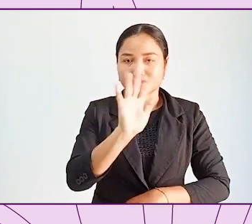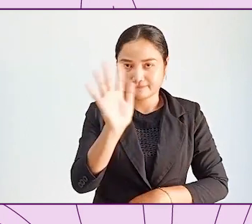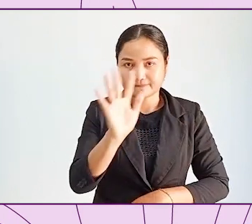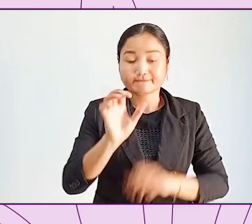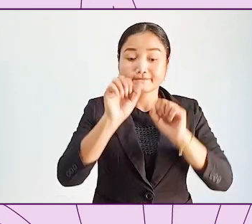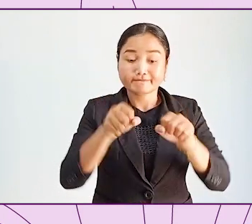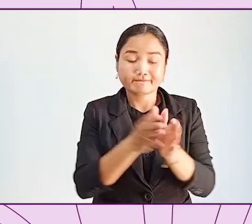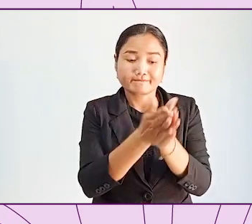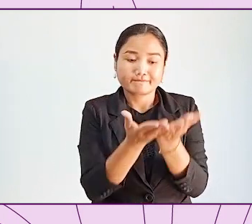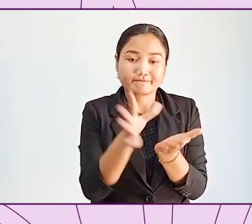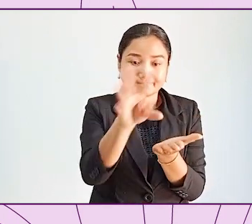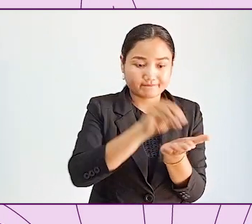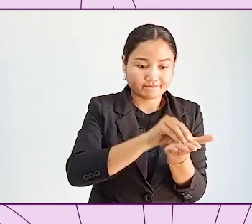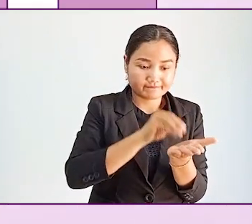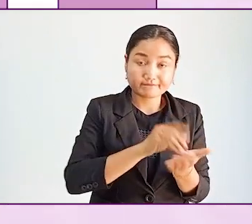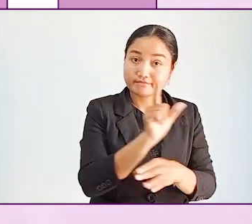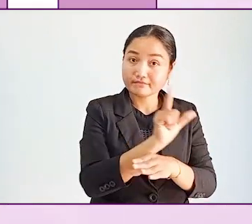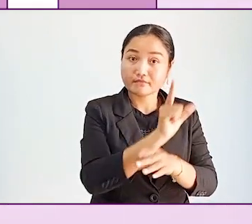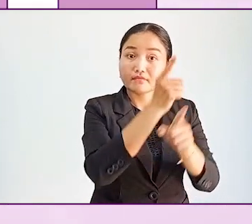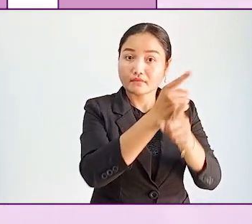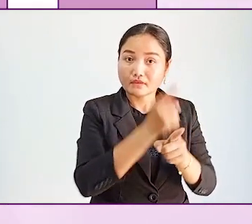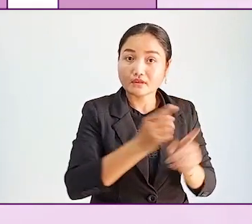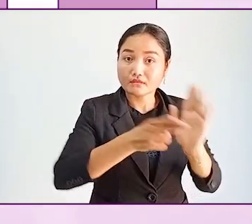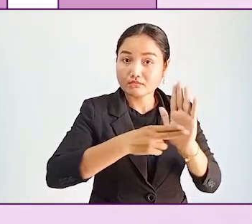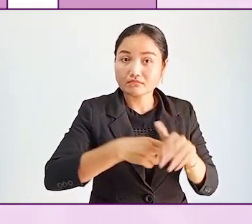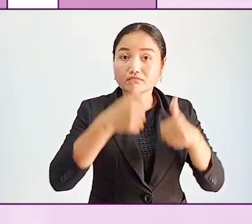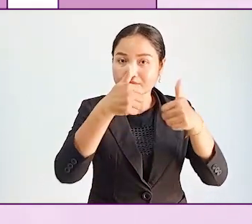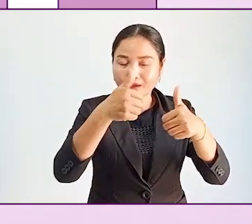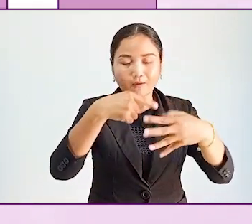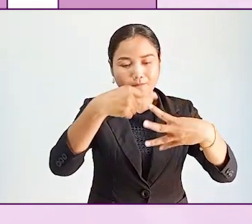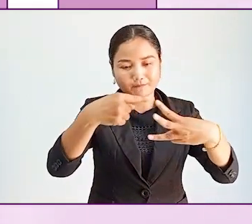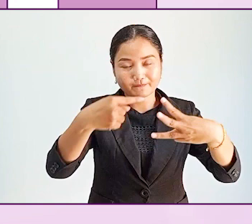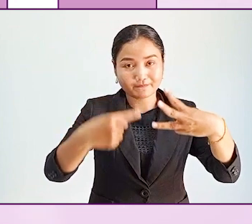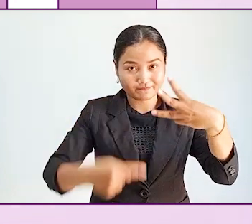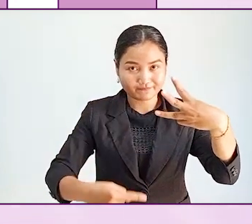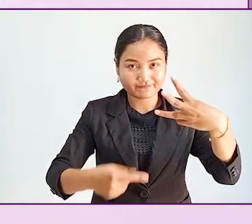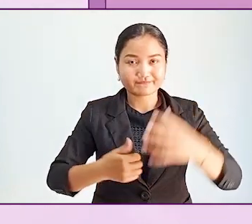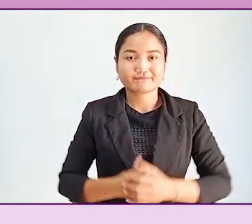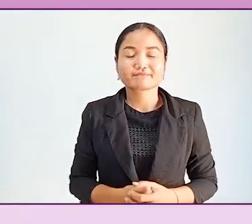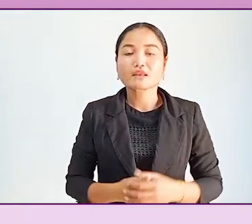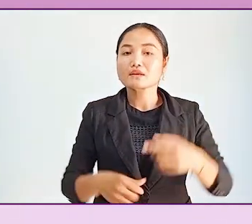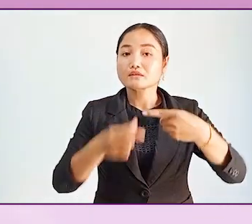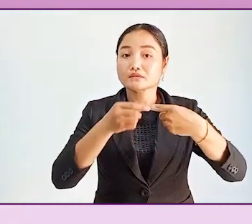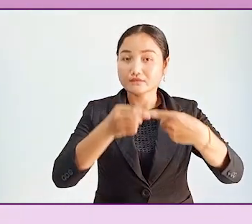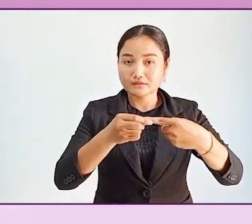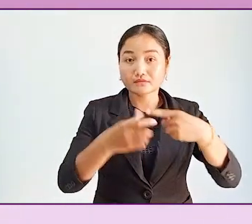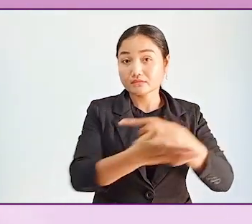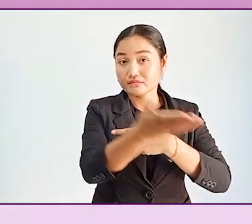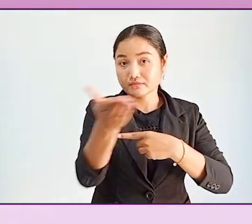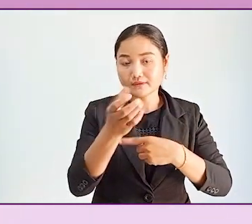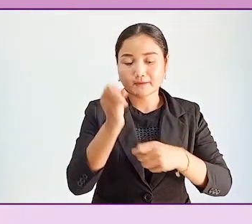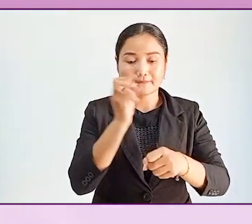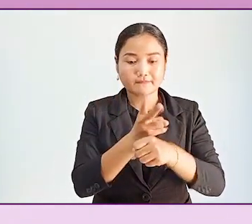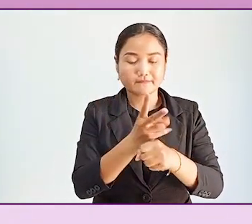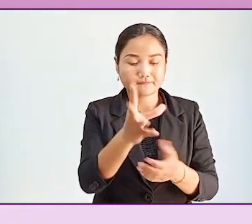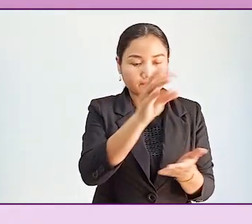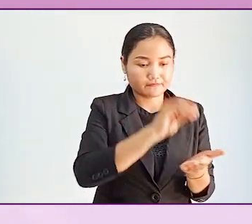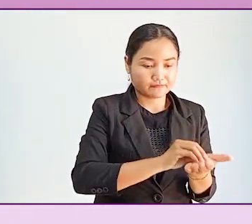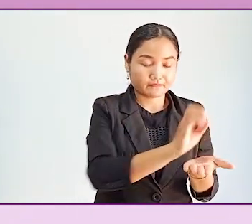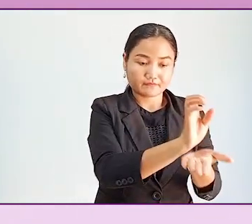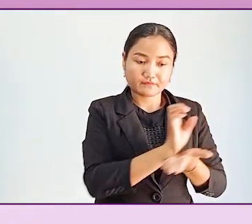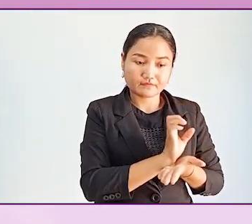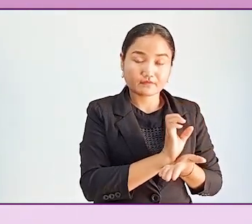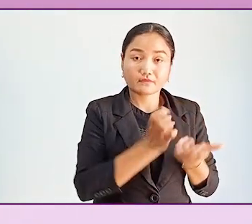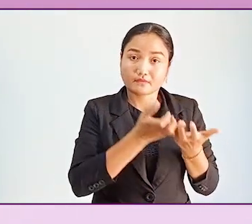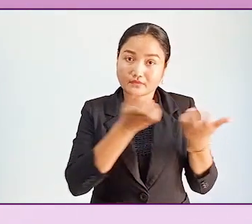nôi chùm này chi vật cam rộng bỏ nè ỏi mình bởi sở tập hiếp Nè trở thơ tam còn lưng môi chùm nôi rước hàng cầu Muối Cắt chùm nôi nâng chùm này đặt bì